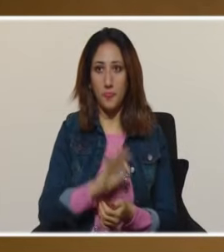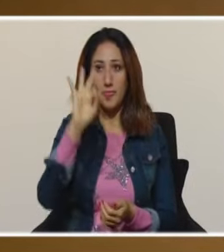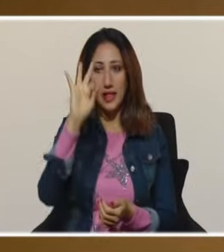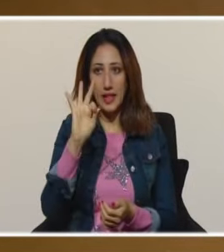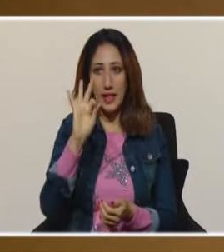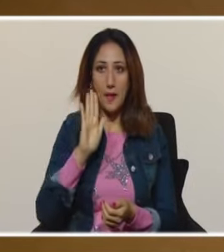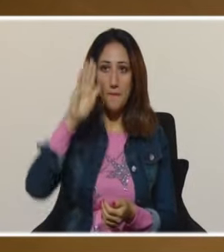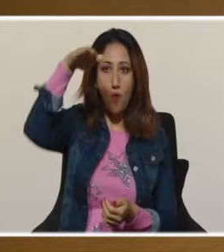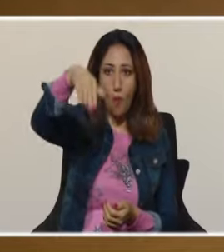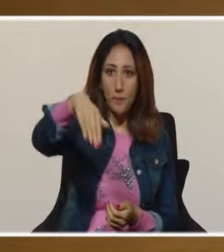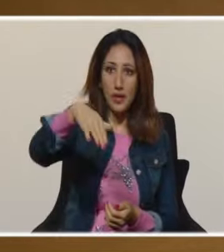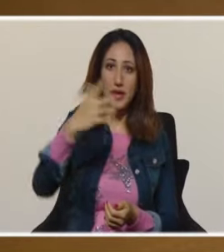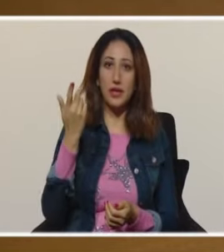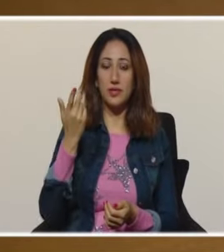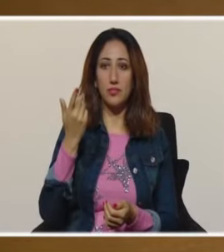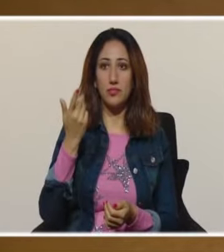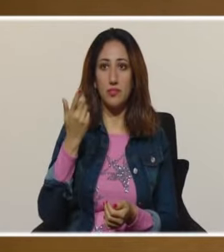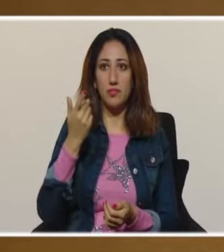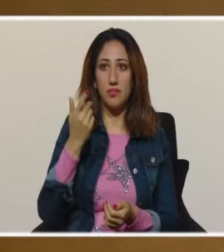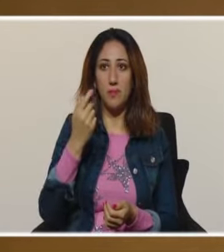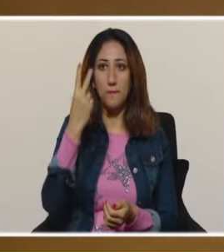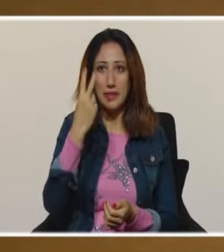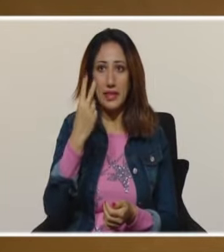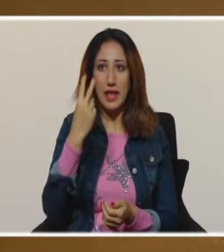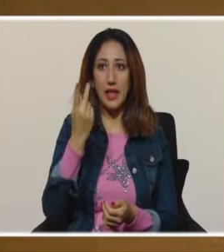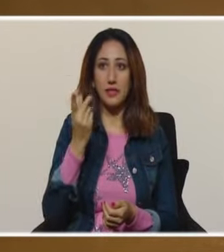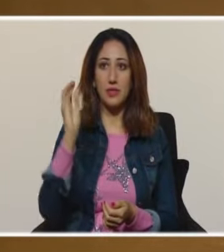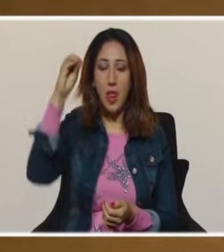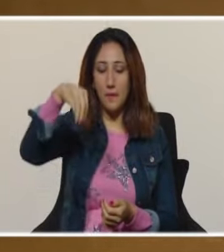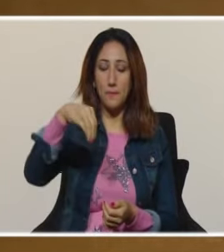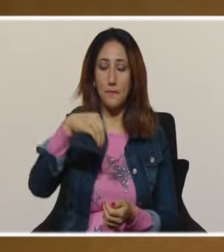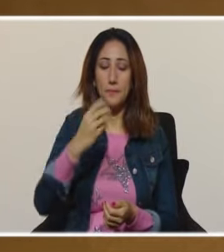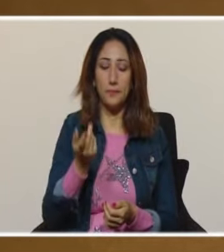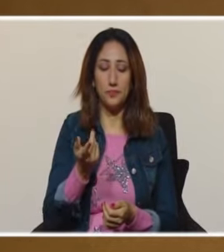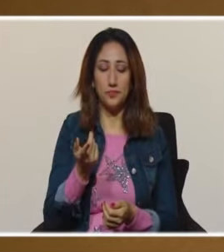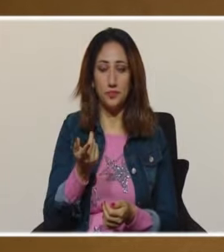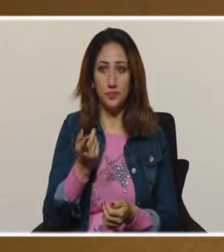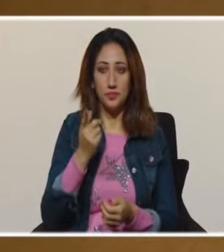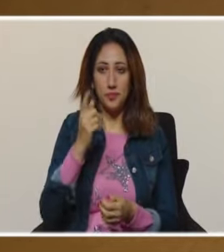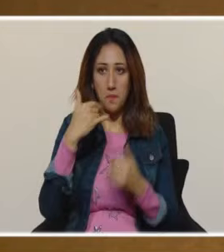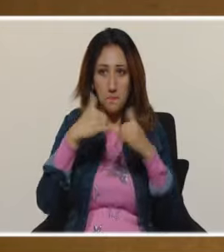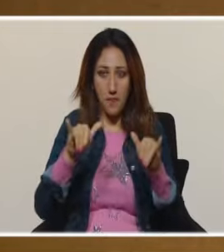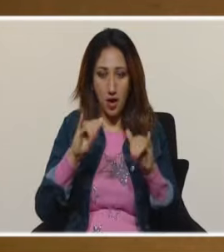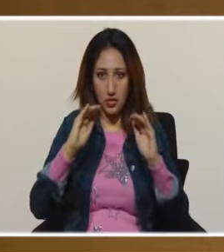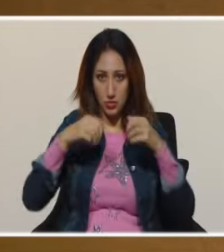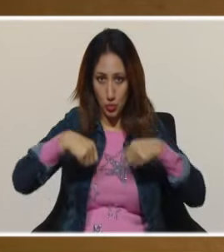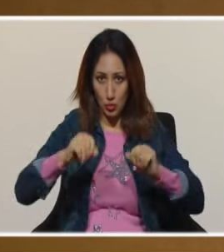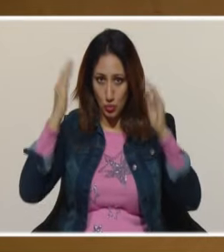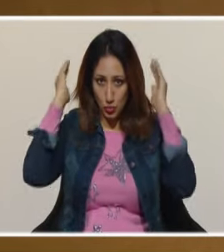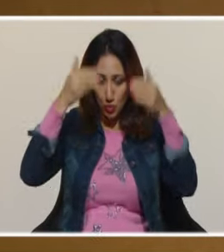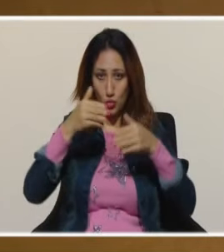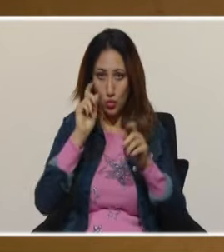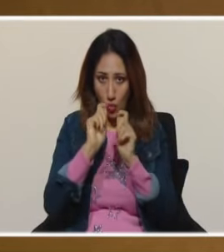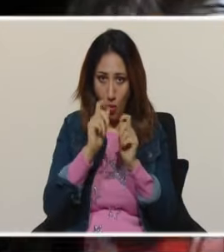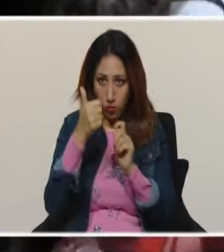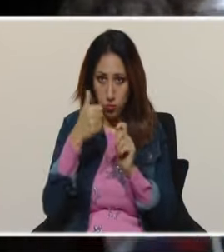كبر البحر، في ناس بودهم اتنين. ولما التوك توك بيعطل مين بيصلحه؟ انا. بتعرف تصلح